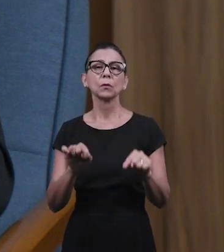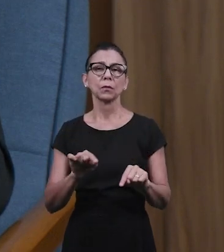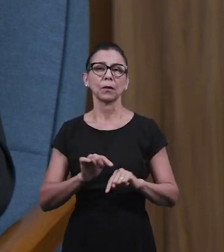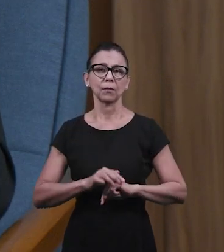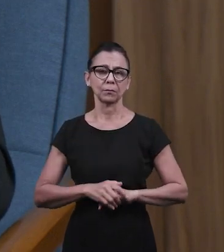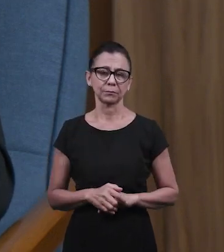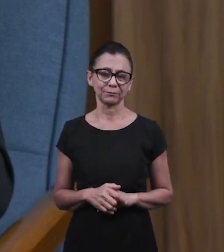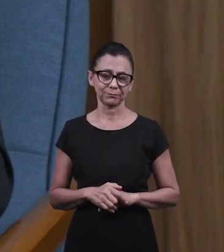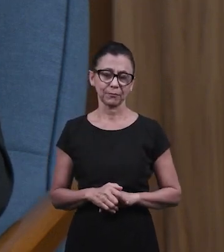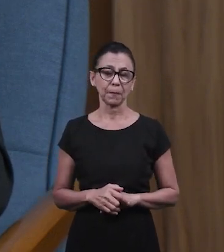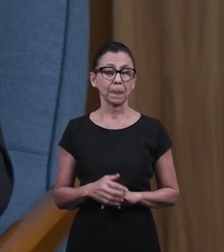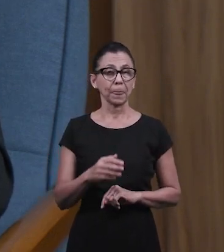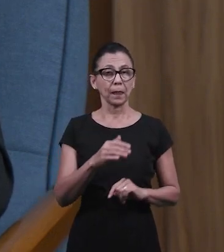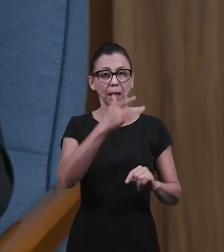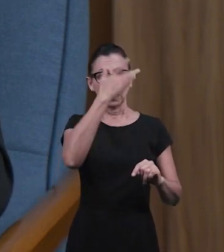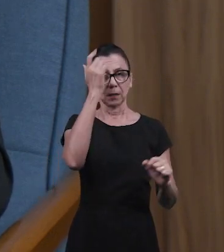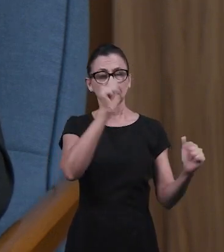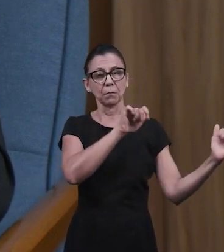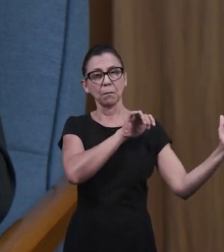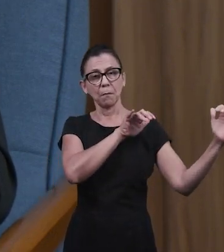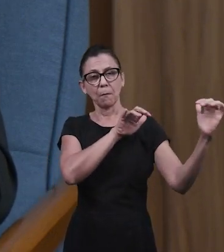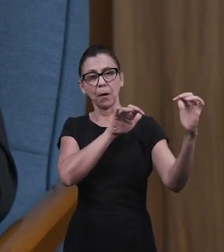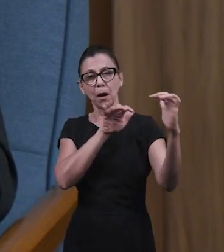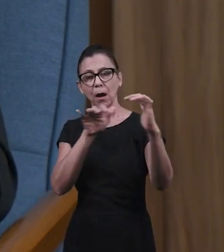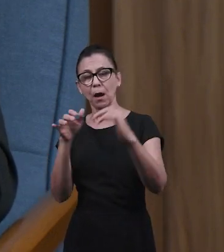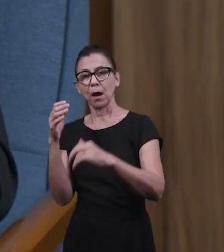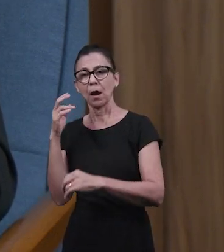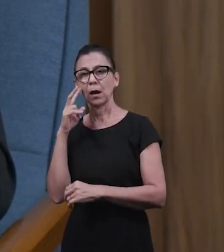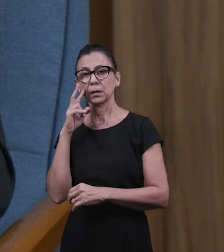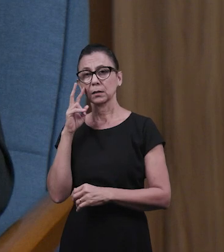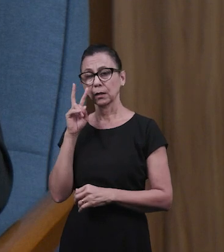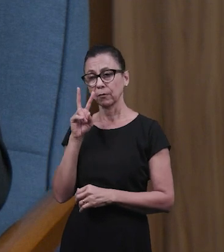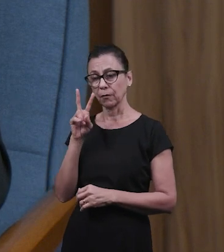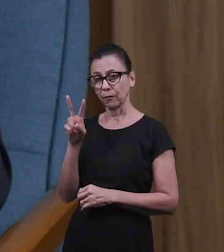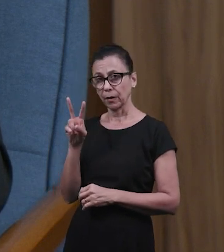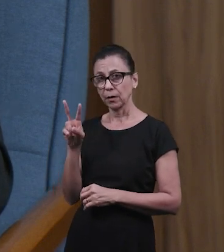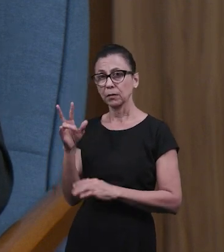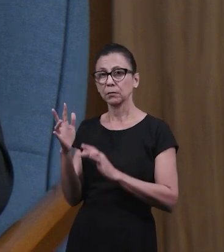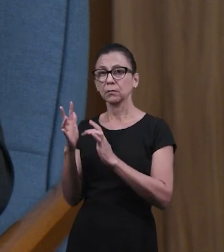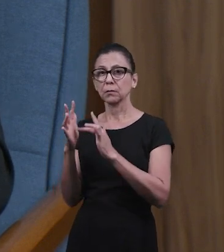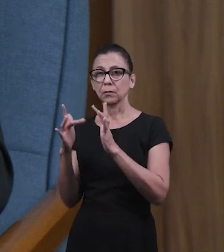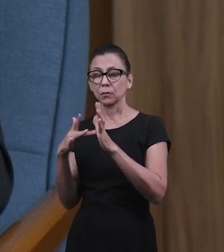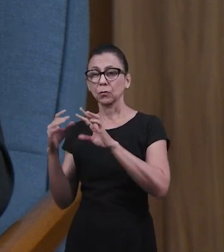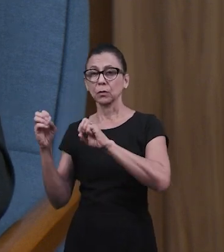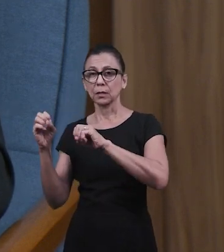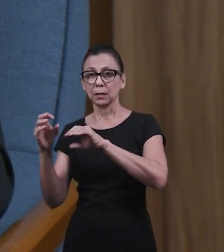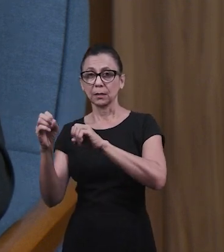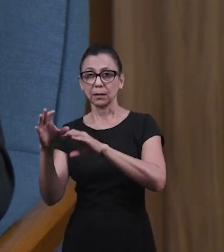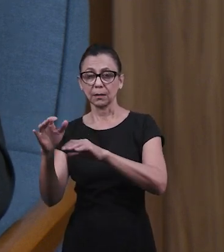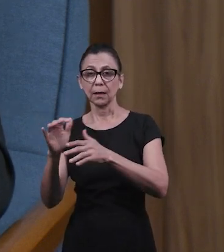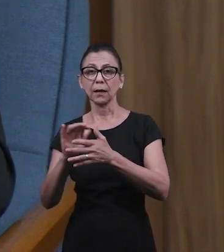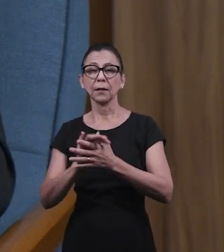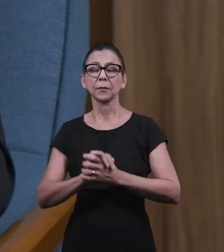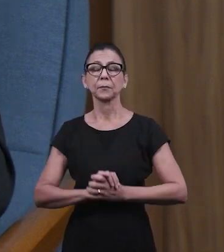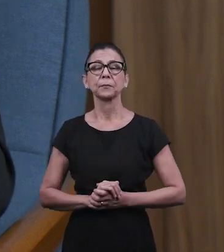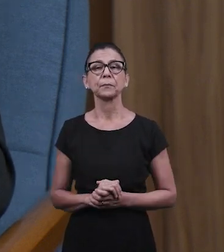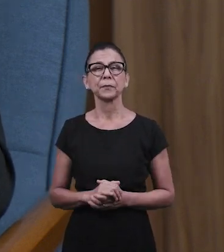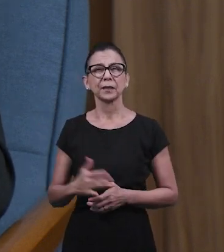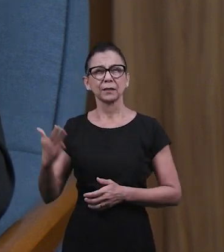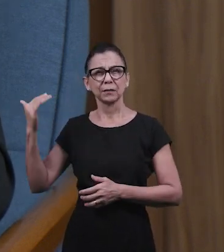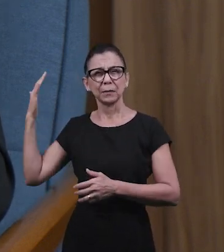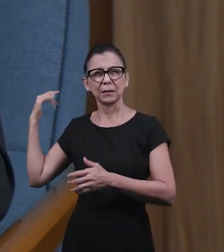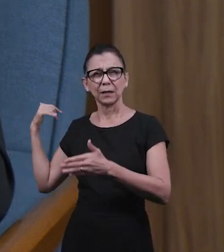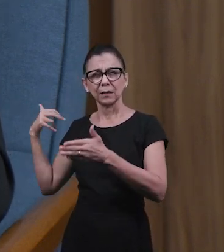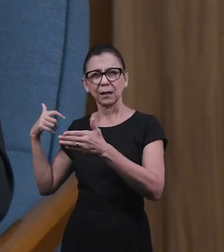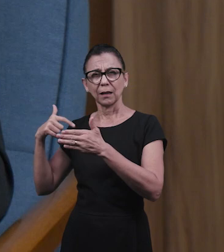que ceux qui étaient en train d'entendre, et naturellement pendant toute l'histoire de l'Église, jusqu'à nos jours, euh,